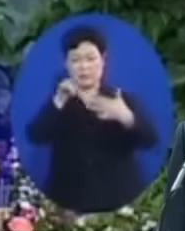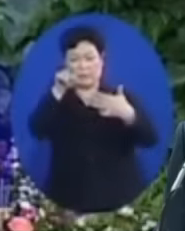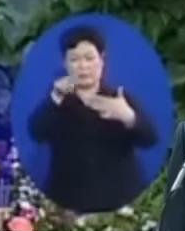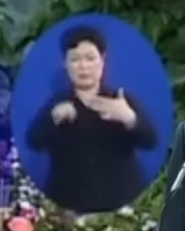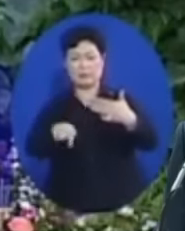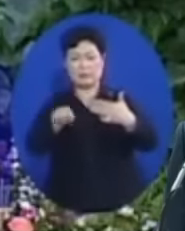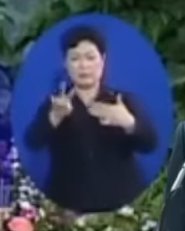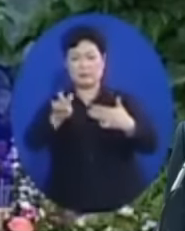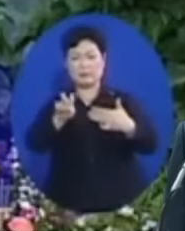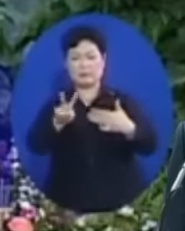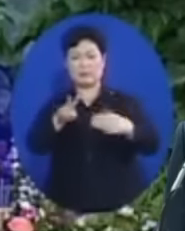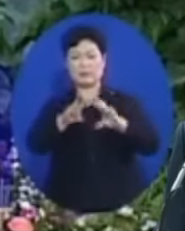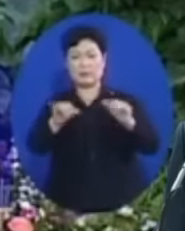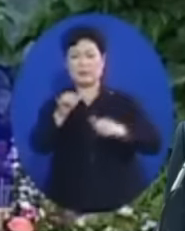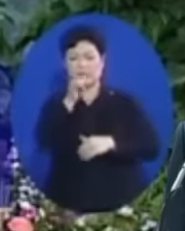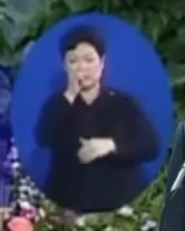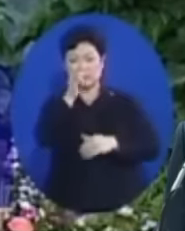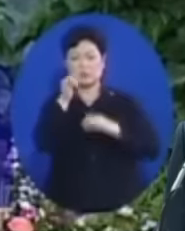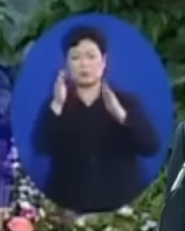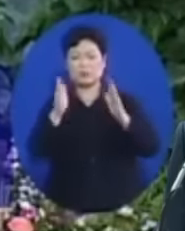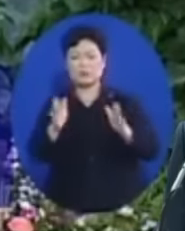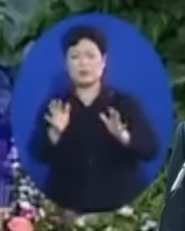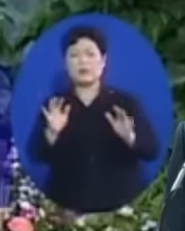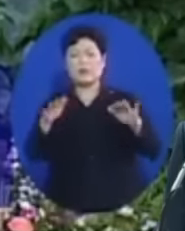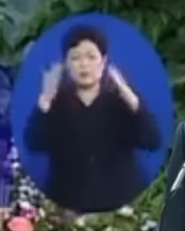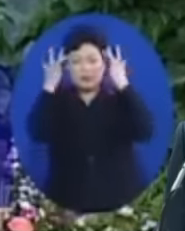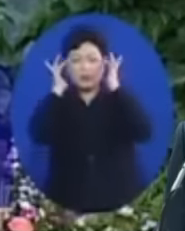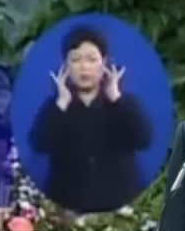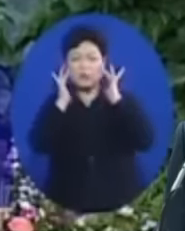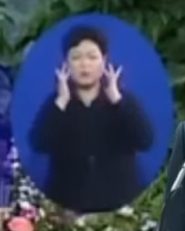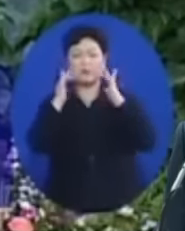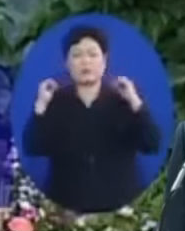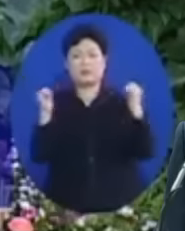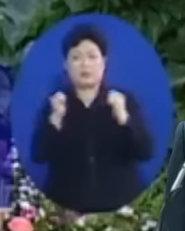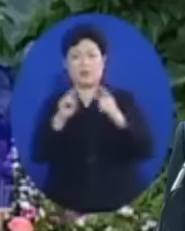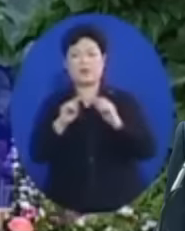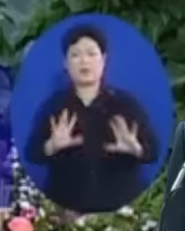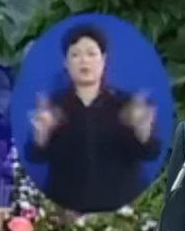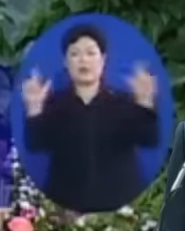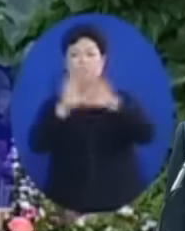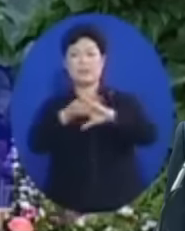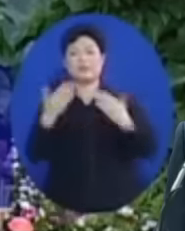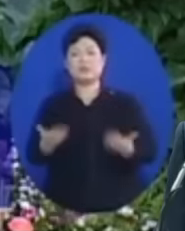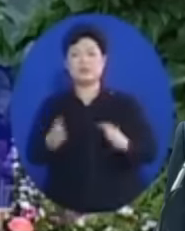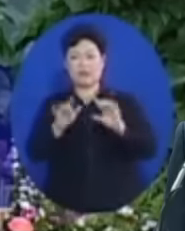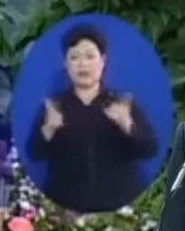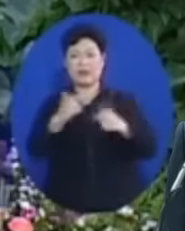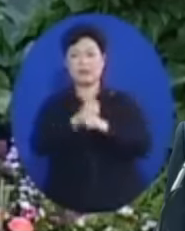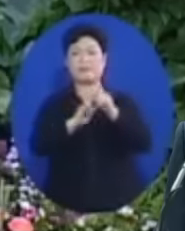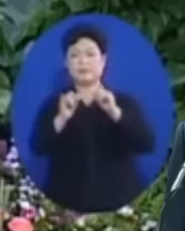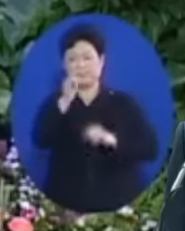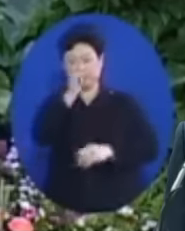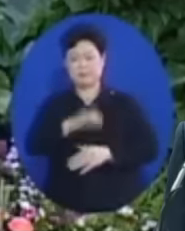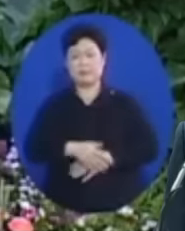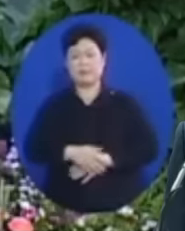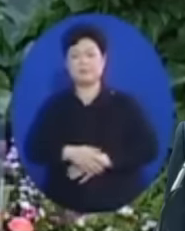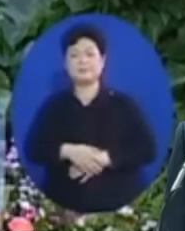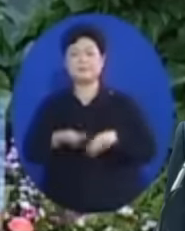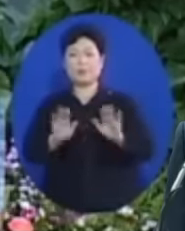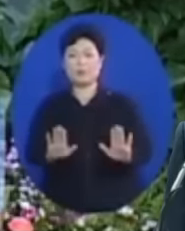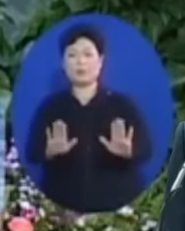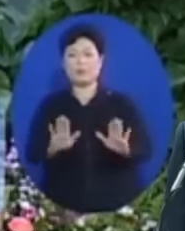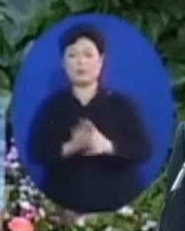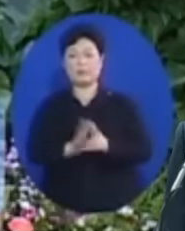동안에는 심음과 거둠과 추위와 대위와 여름과 겨울과 낮과 밤이 쉬지 아니하리라고 말씀한 것입니다